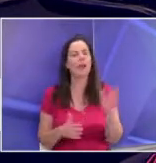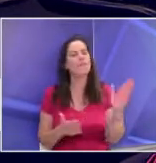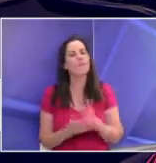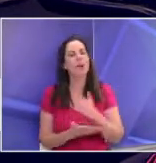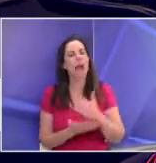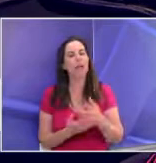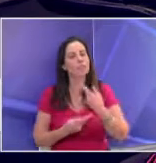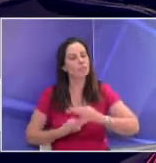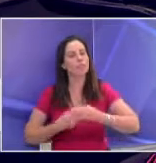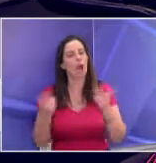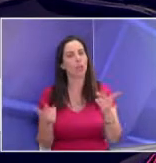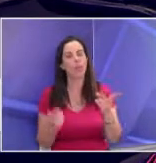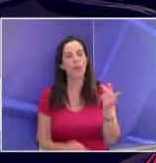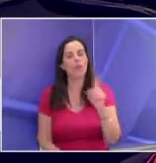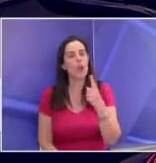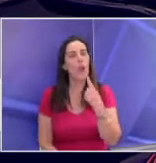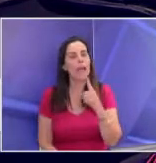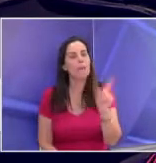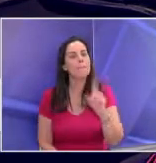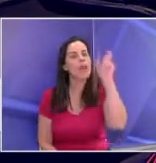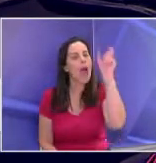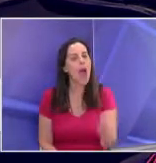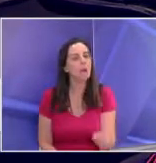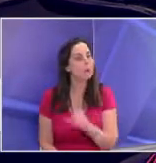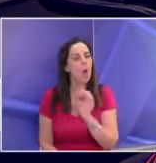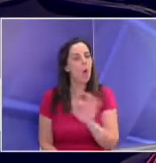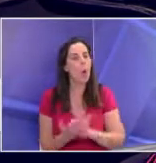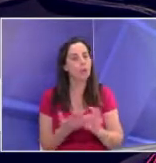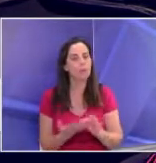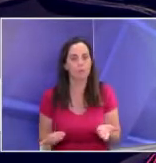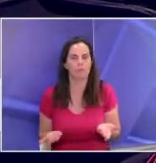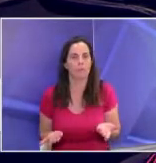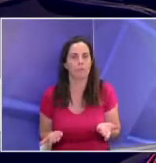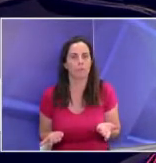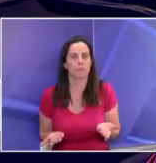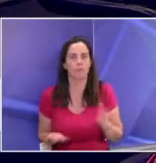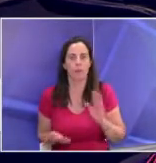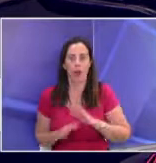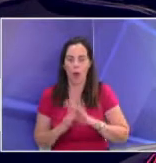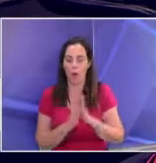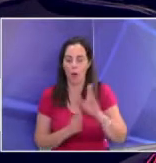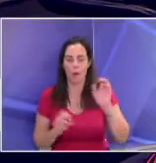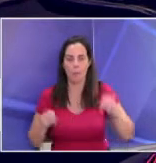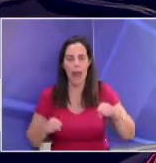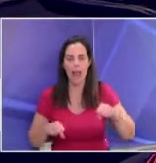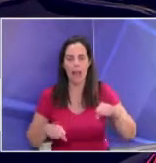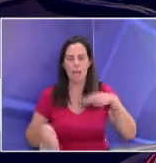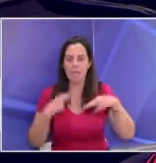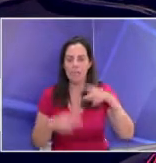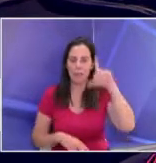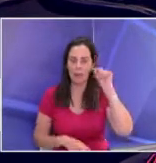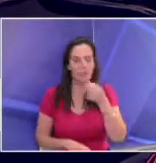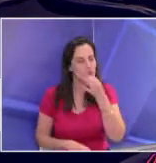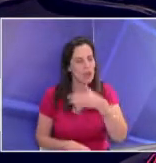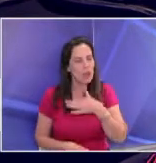וההחלטה לחשוף ולא לדבר על מי אותו גבר. כאילו, עכשיו כל בעל מסעדה בפוטנציה, והשאלה